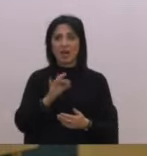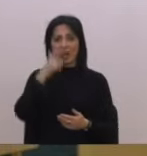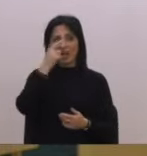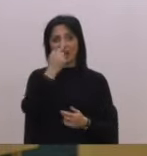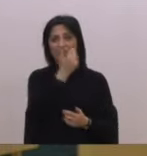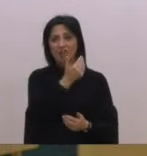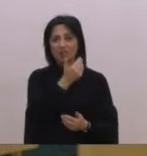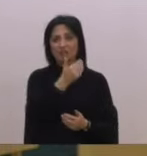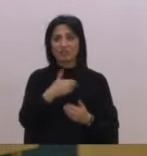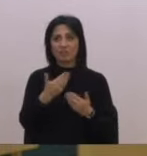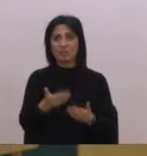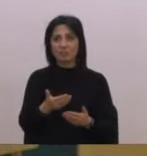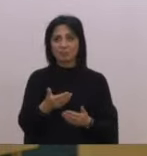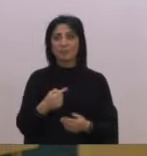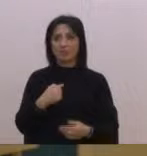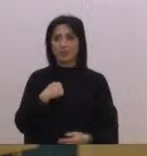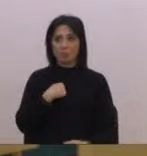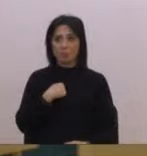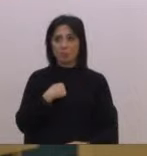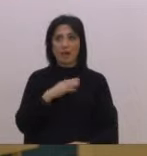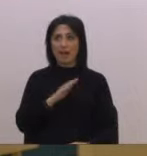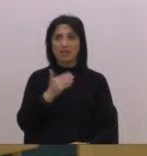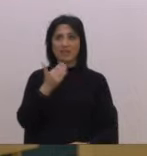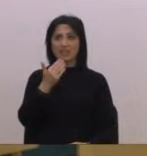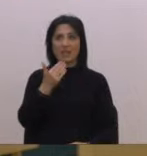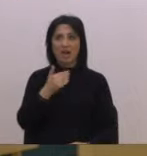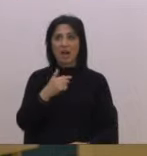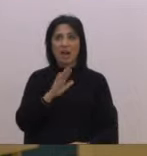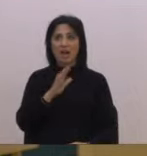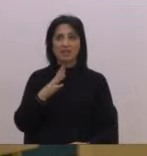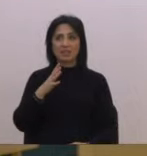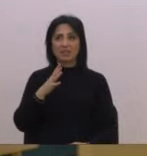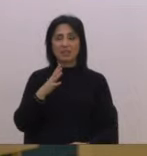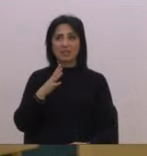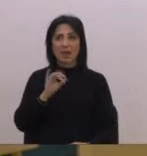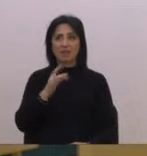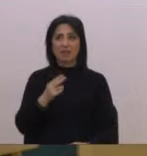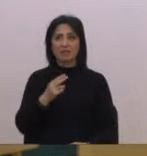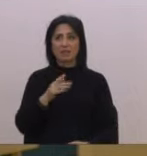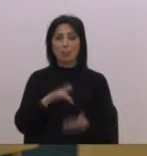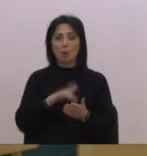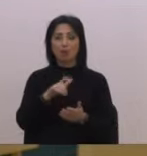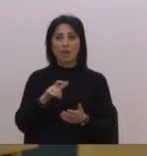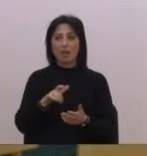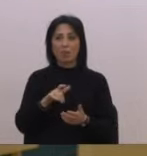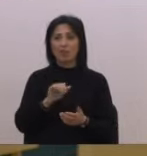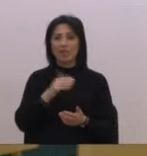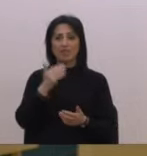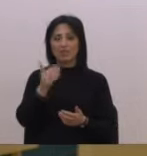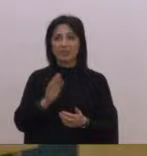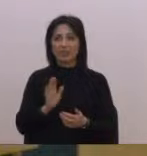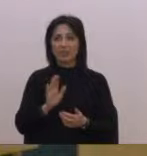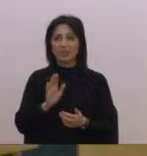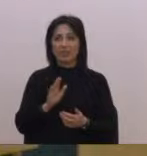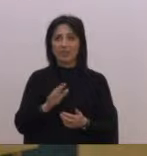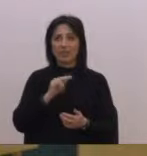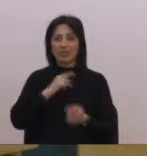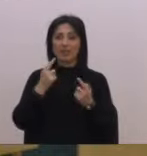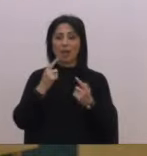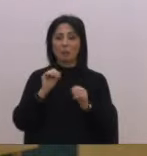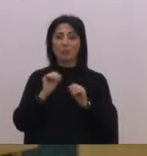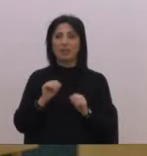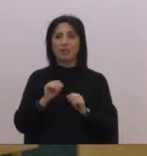ივანიშვილის წინაშე. მე არც თქვენი და არც ქართველ მოსახლეობას, არც თქვენი თანამდებობების